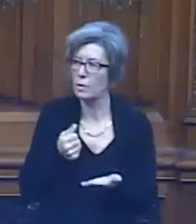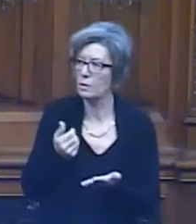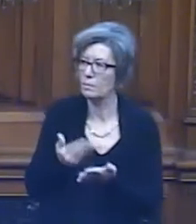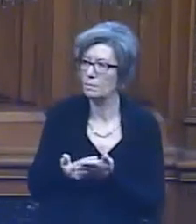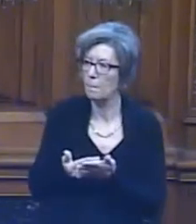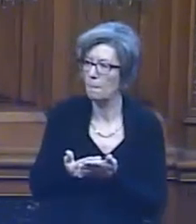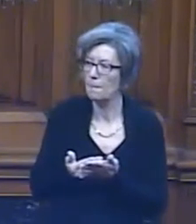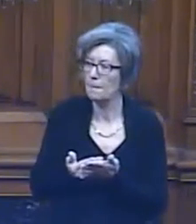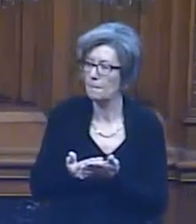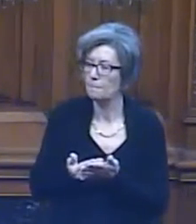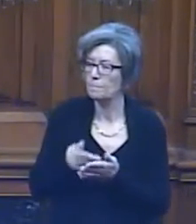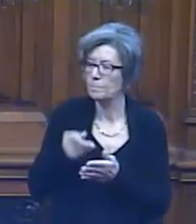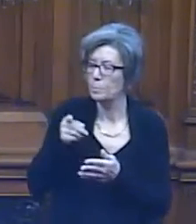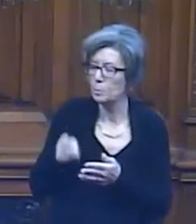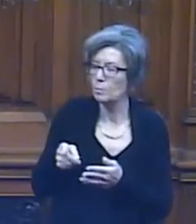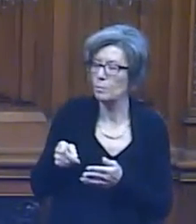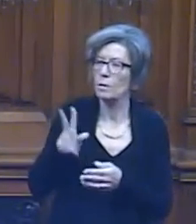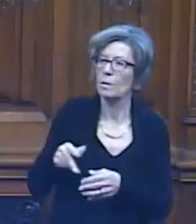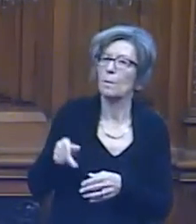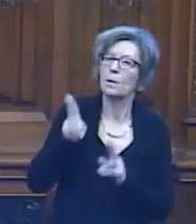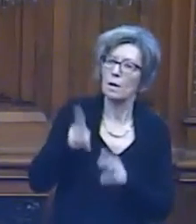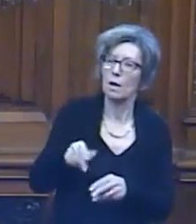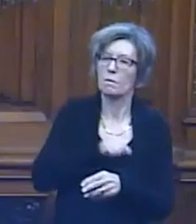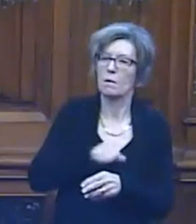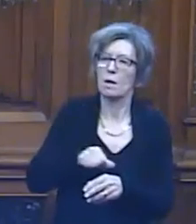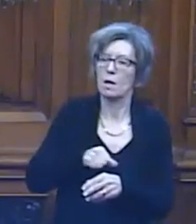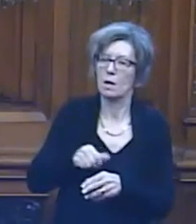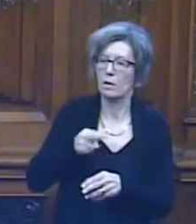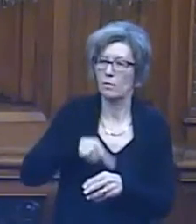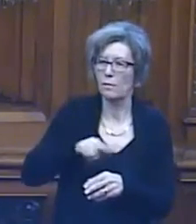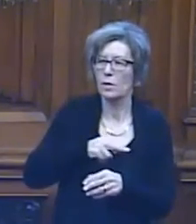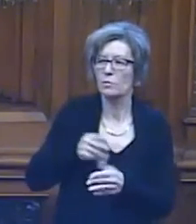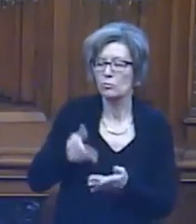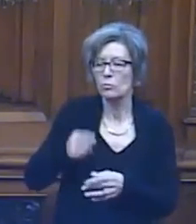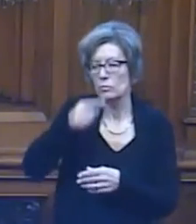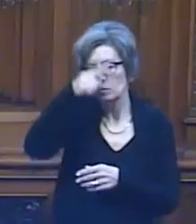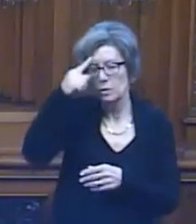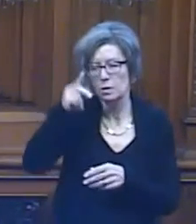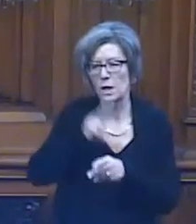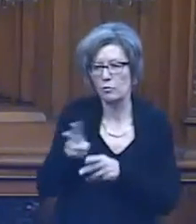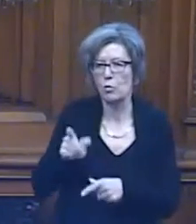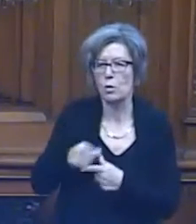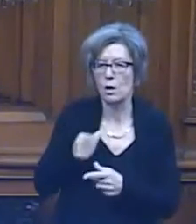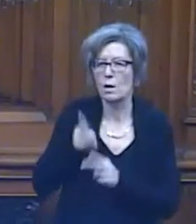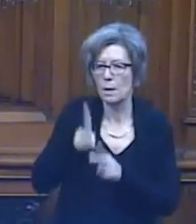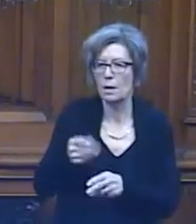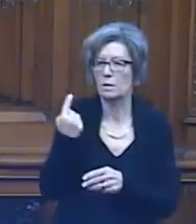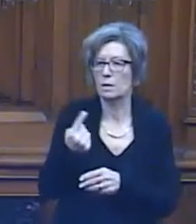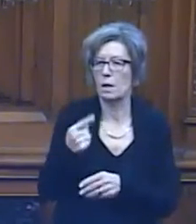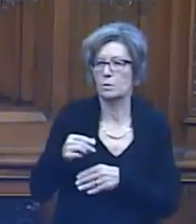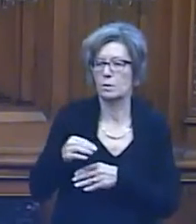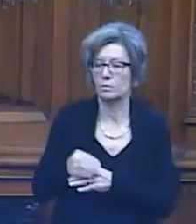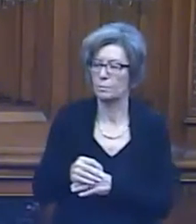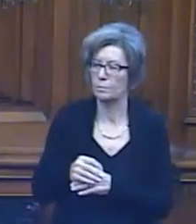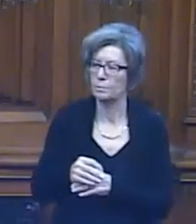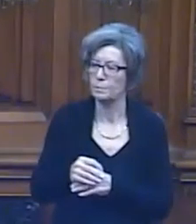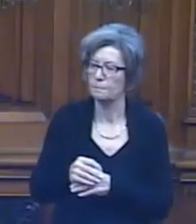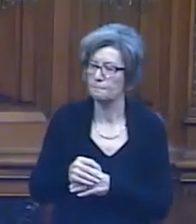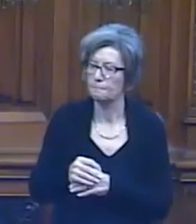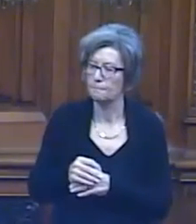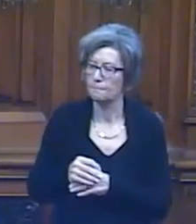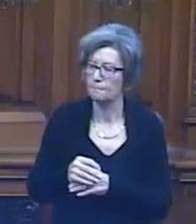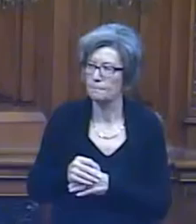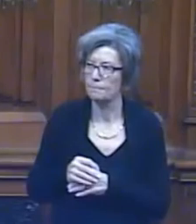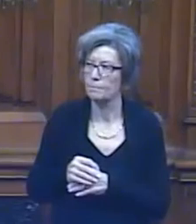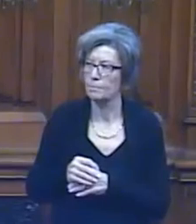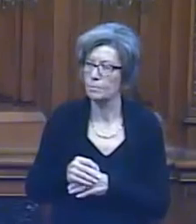damit sie wegen eigenverantwortlich und ein sinnvolles Leben führen können. Und